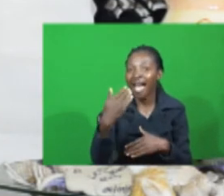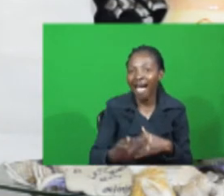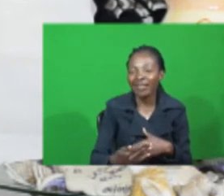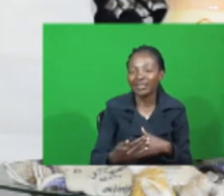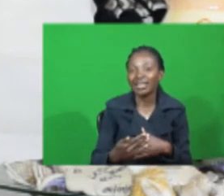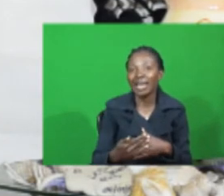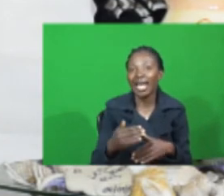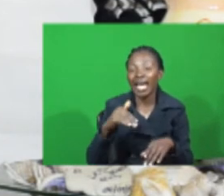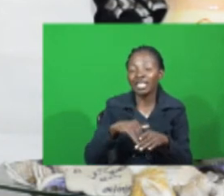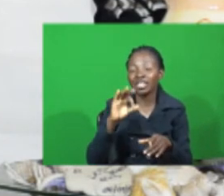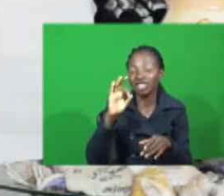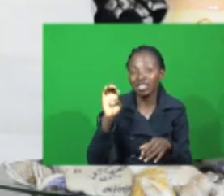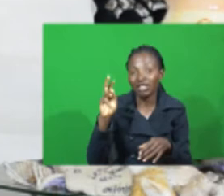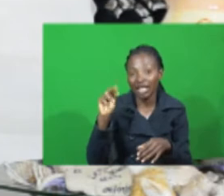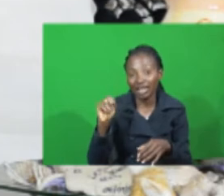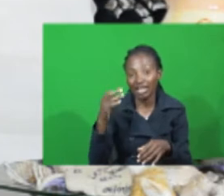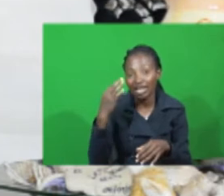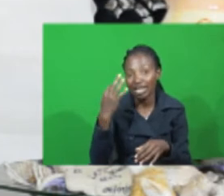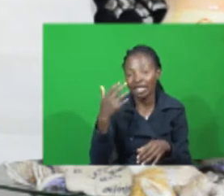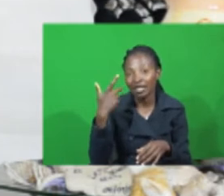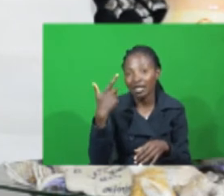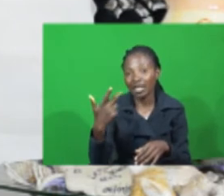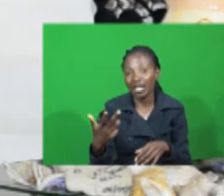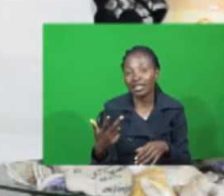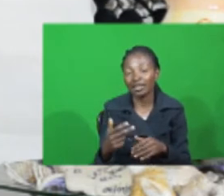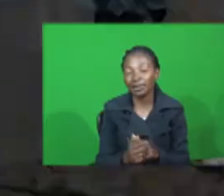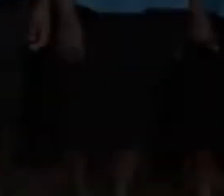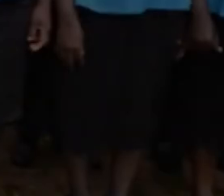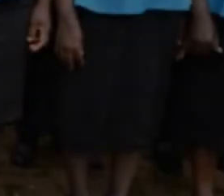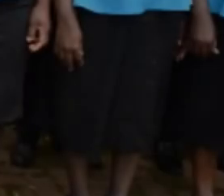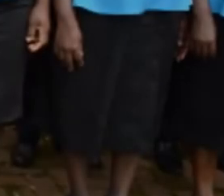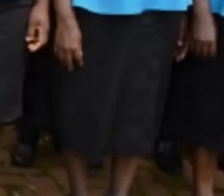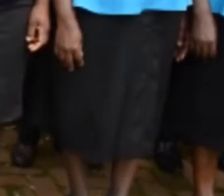triku zidza kuna Genesis chapter 38. Tichambo nzwa kambo.